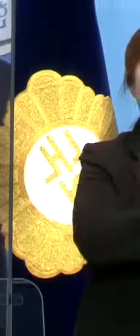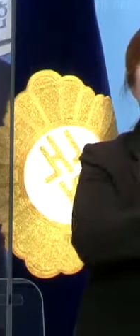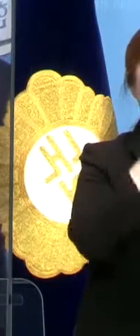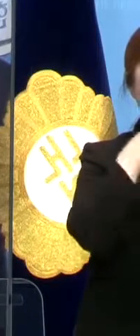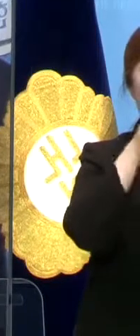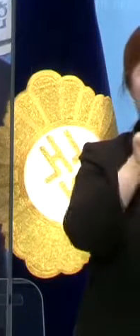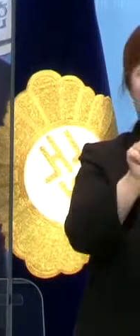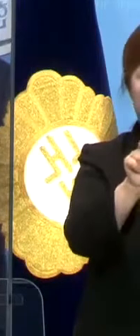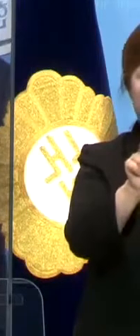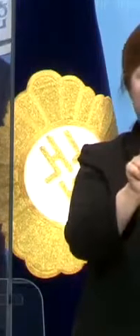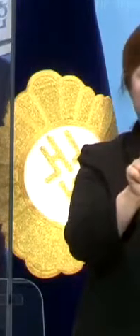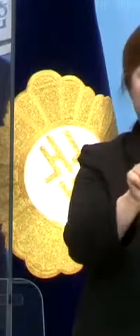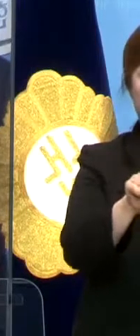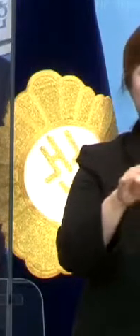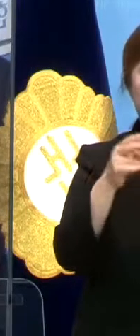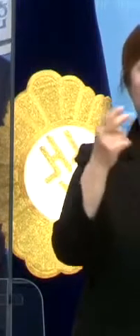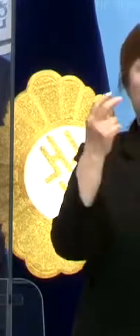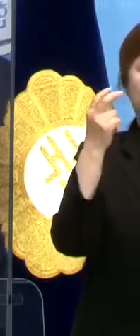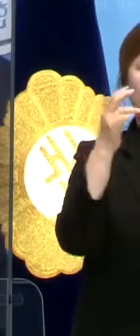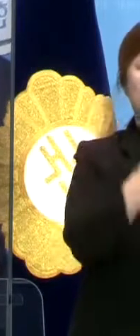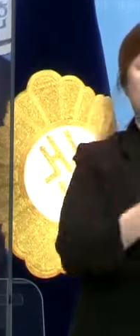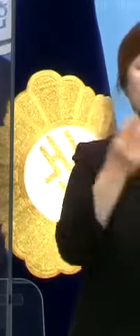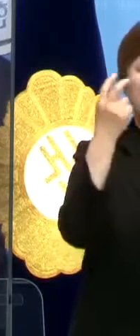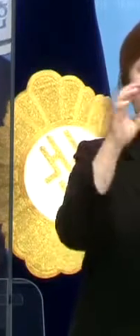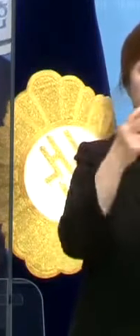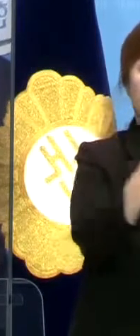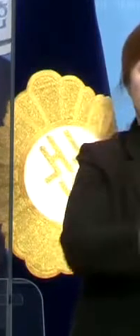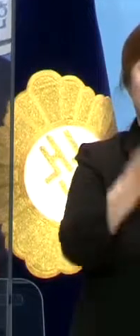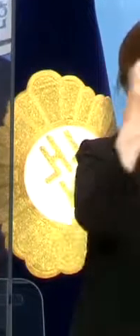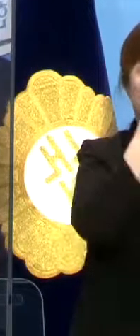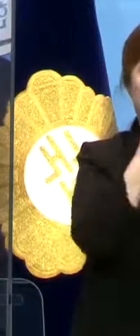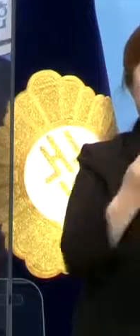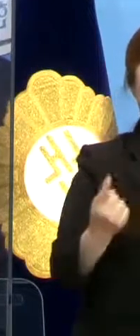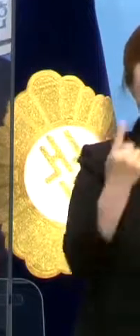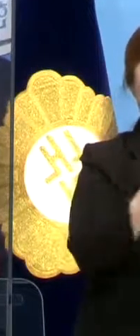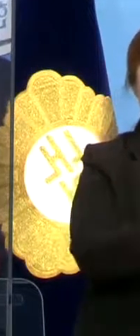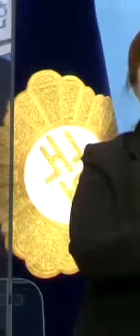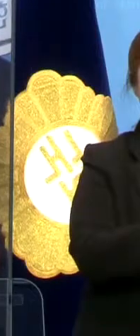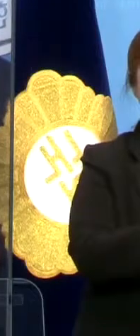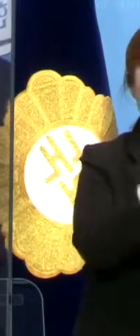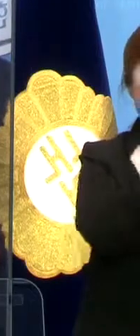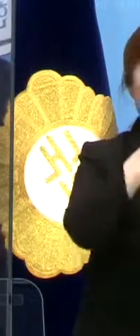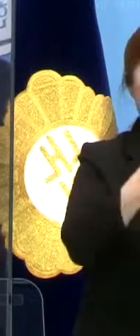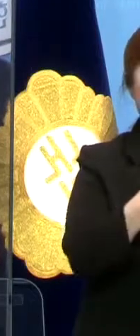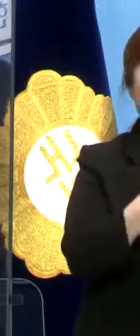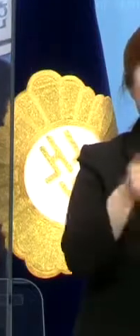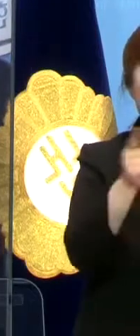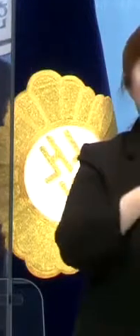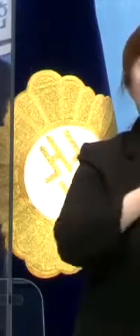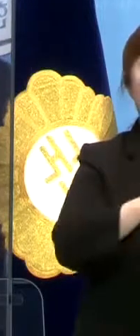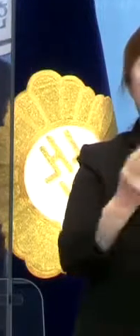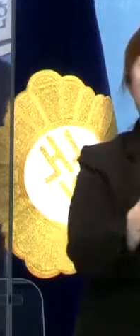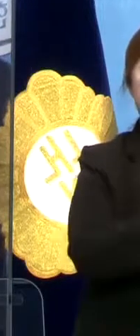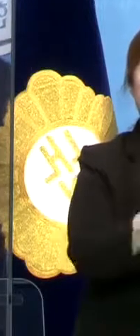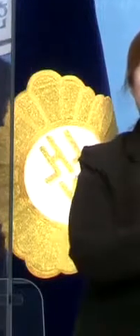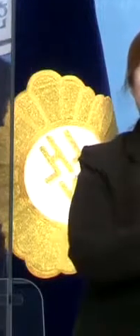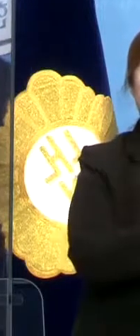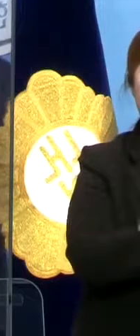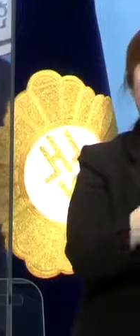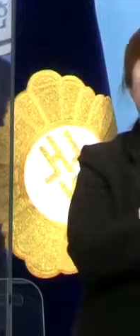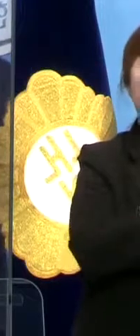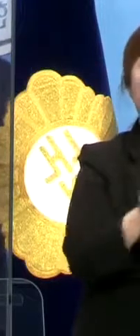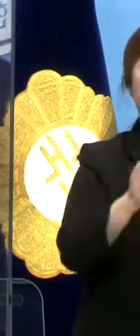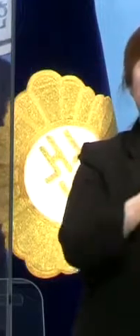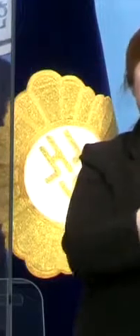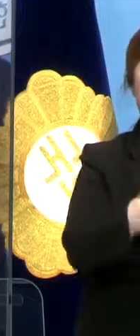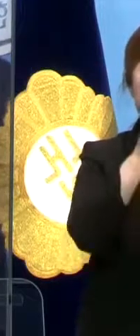쿠팡 측은 국감 증인으로 출석하고 도 현재까지 아무런 대책이나 유족들에게 사과조차 고 있지 안 쓰는